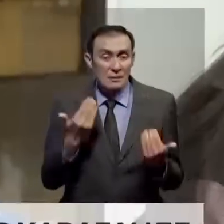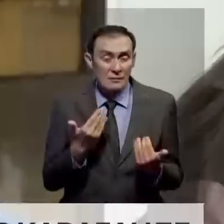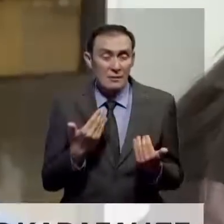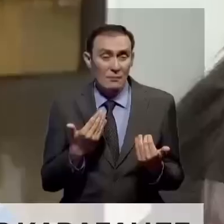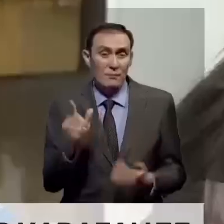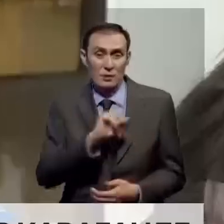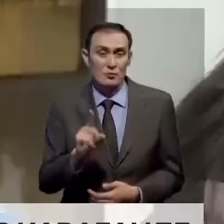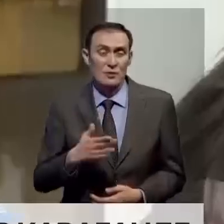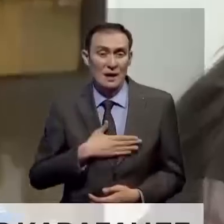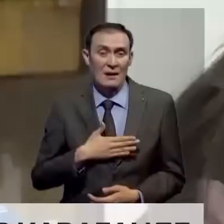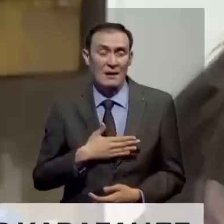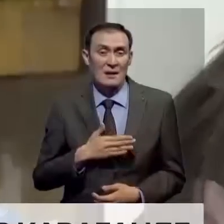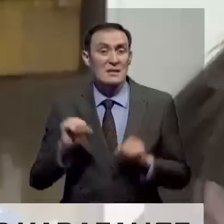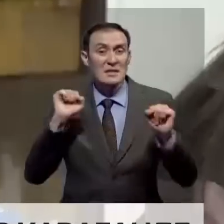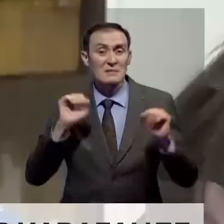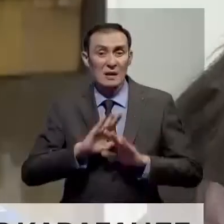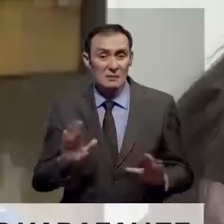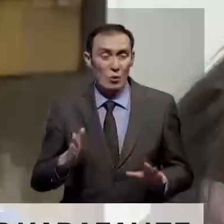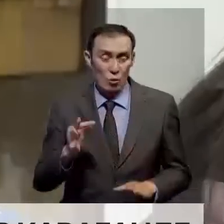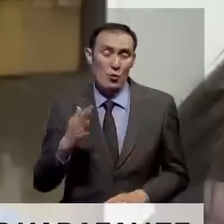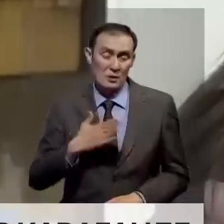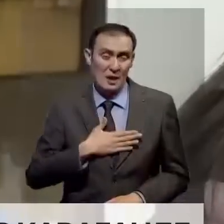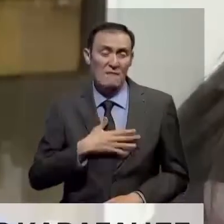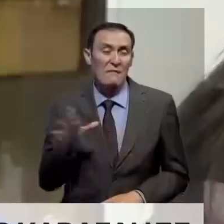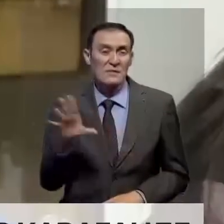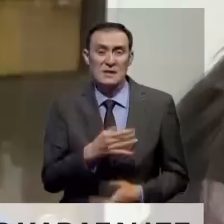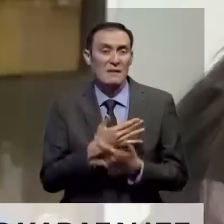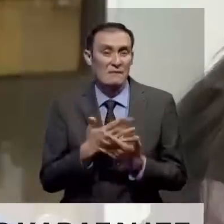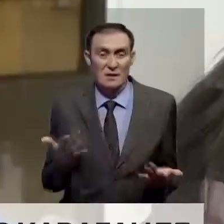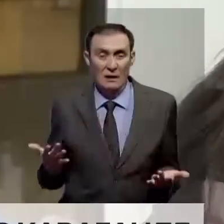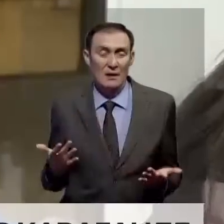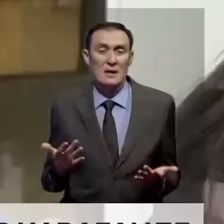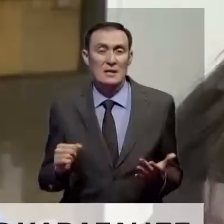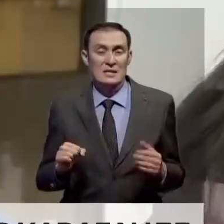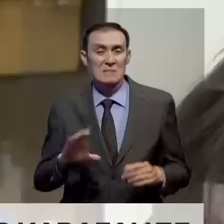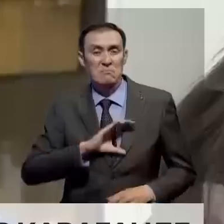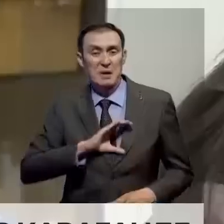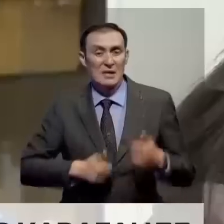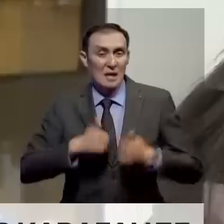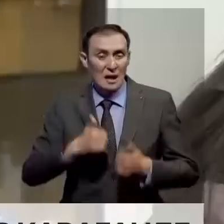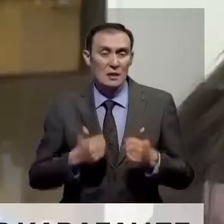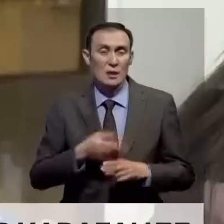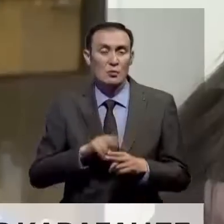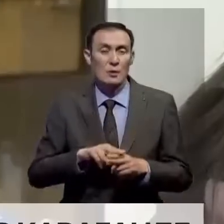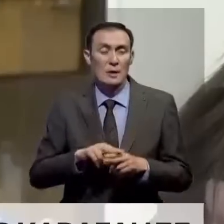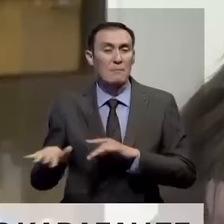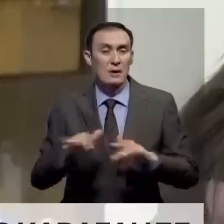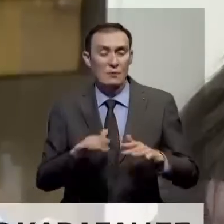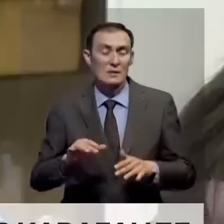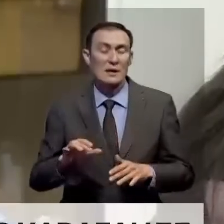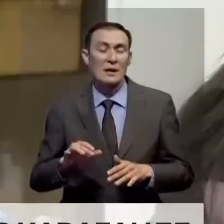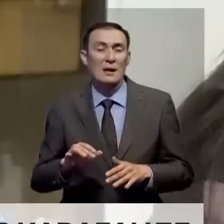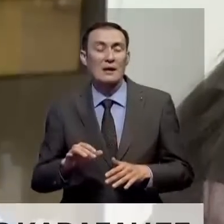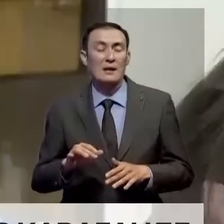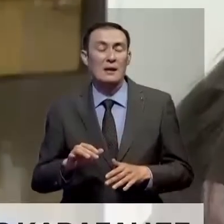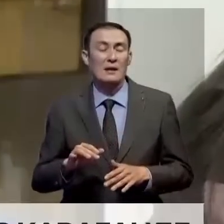потому что я не марафонист, но тем не менее я во всех видах спартакеды, которые проводятся в университете на кубок